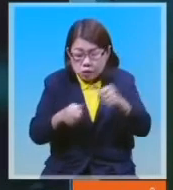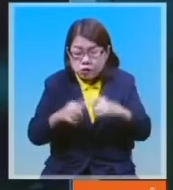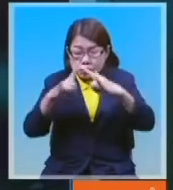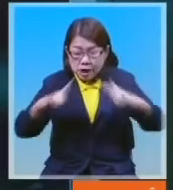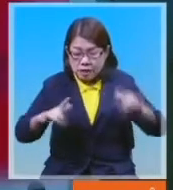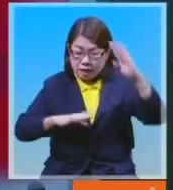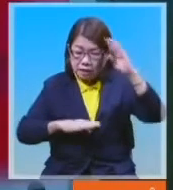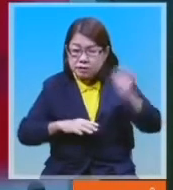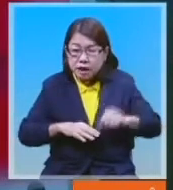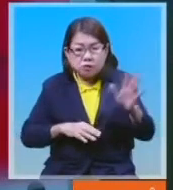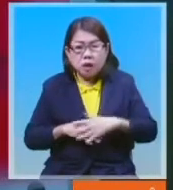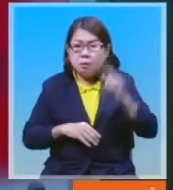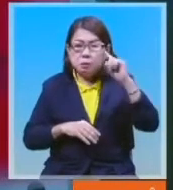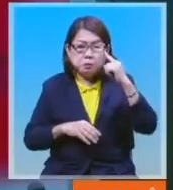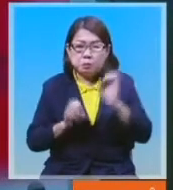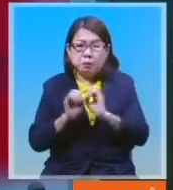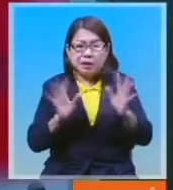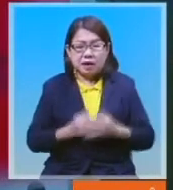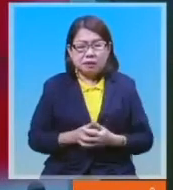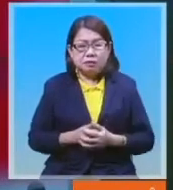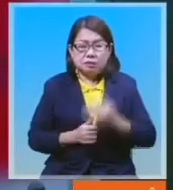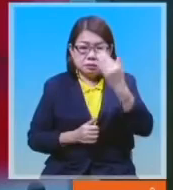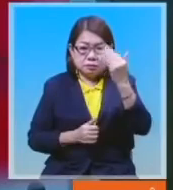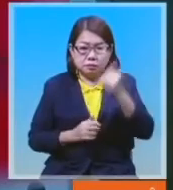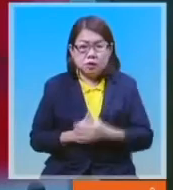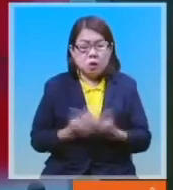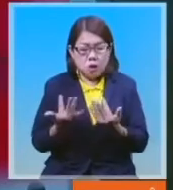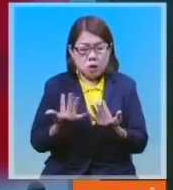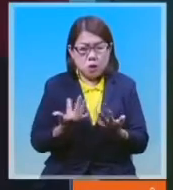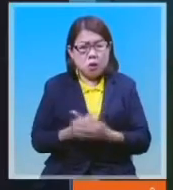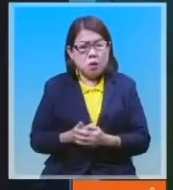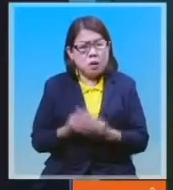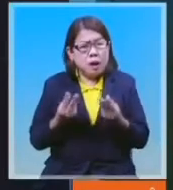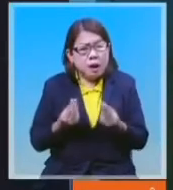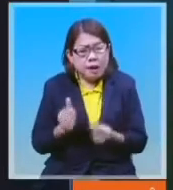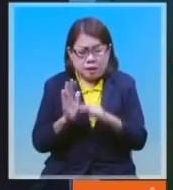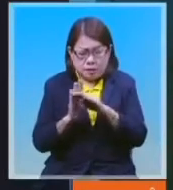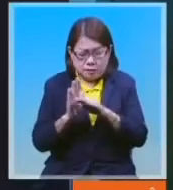ฟันผมบอกได้ก็เพราะเดี๋ยวต้องรอละเอียด